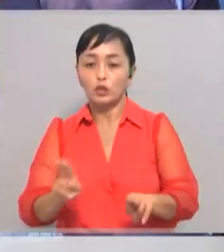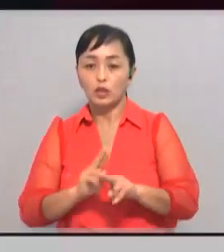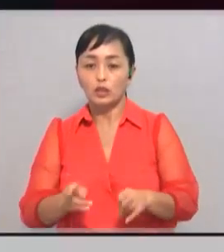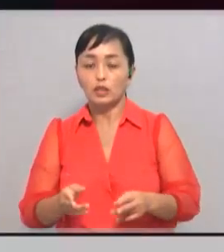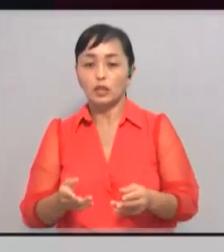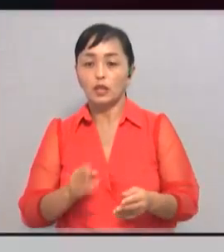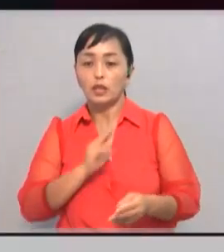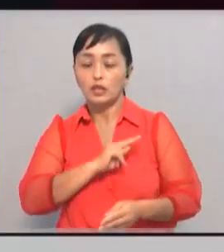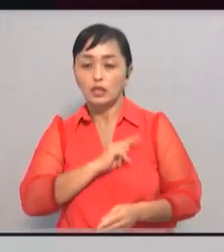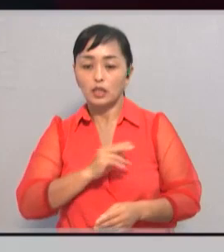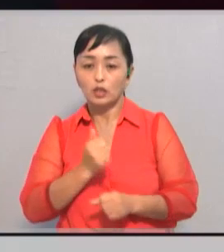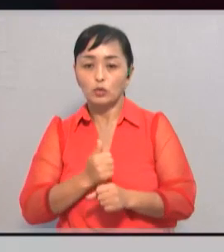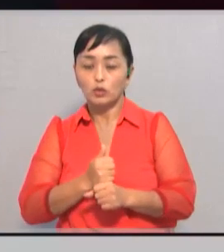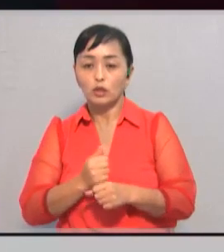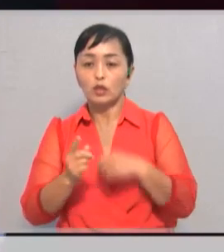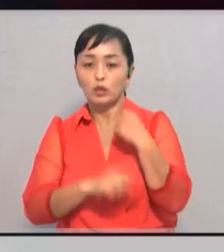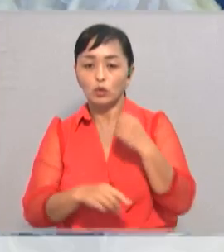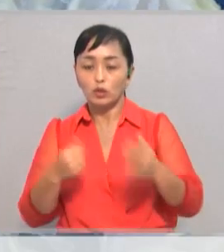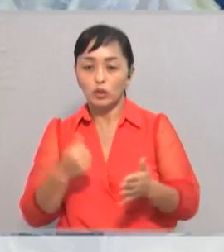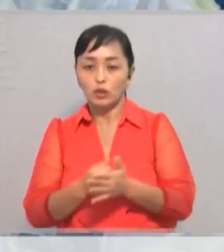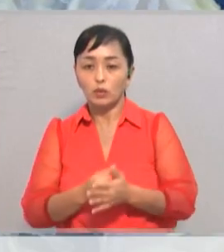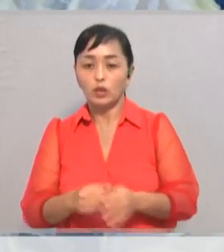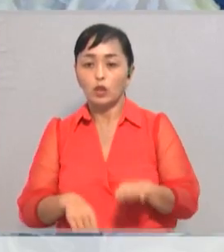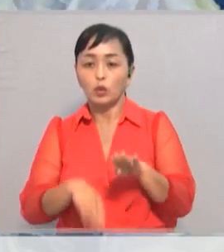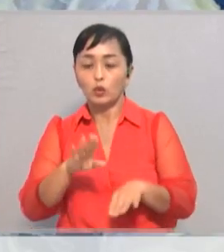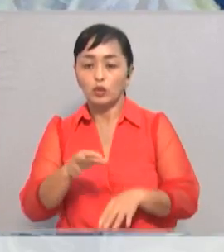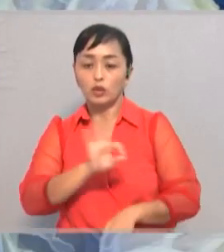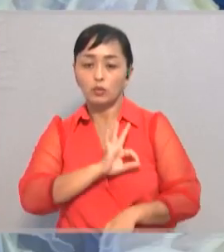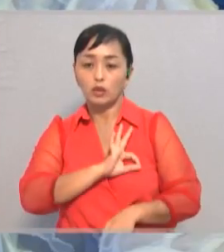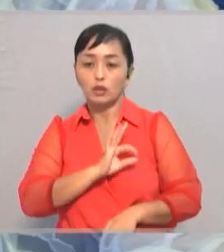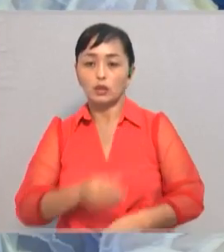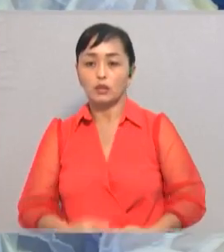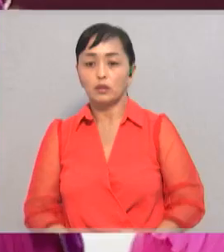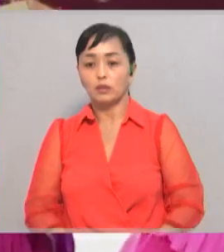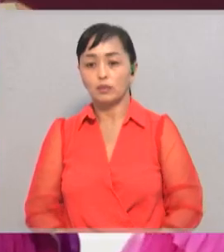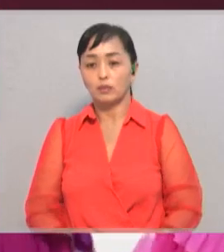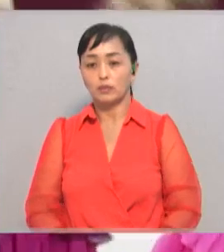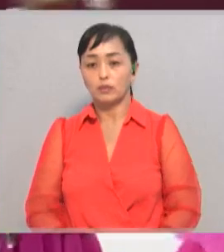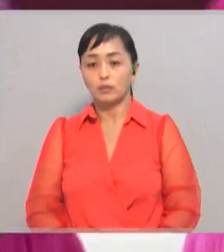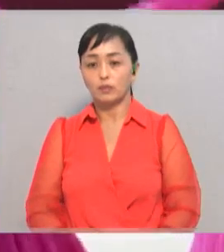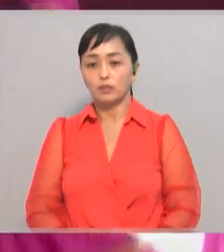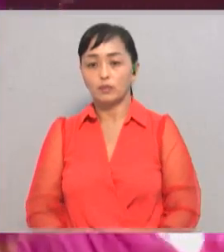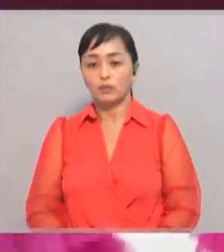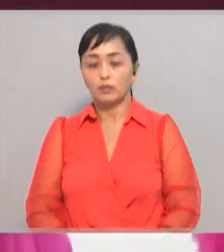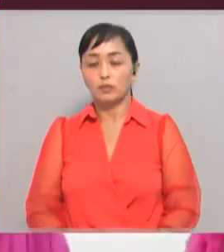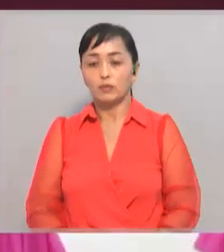бойы атқарған жұмыстарын қорытындылады. Үздіктері марапатталды. Нұрлан Пайызов, Әлем Мәлік, Алмаз Данабекұлы, жаңалықтар.